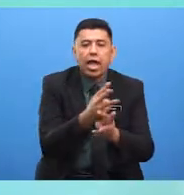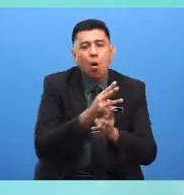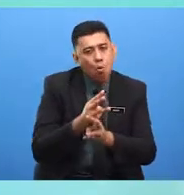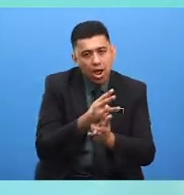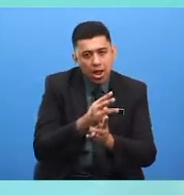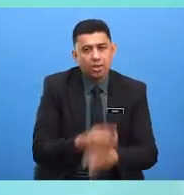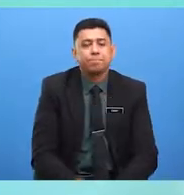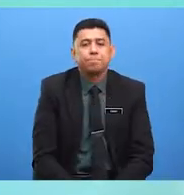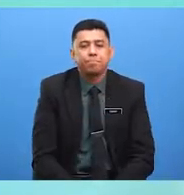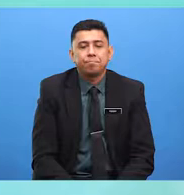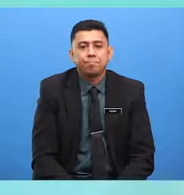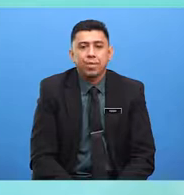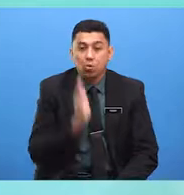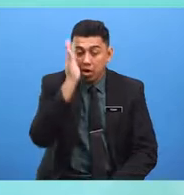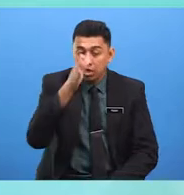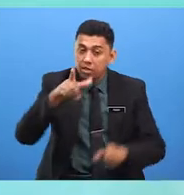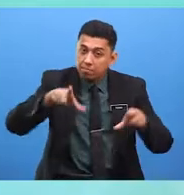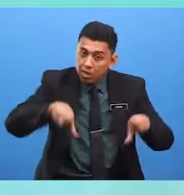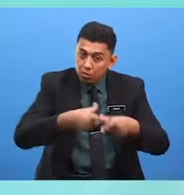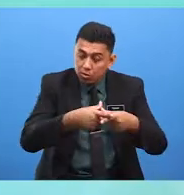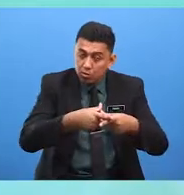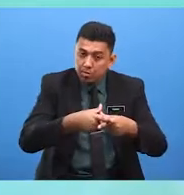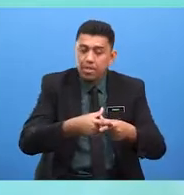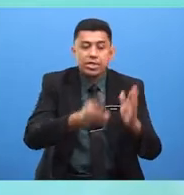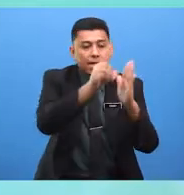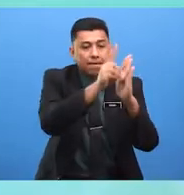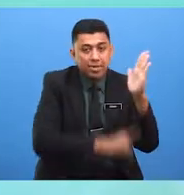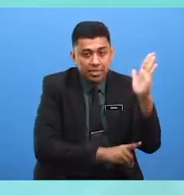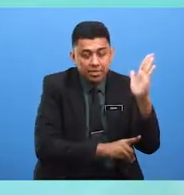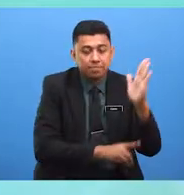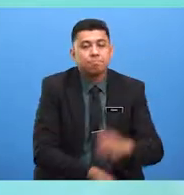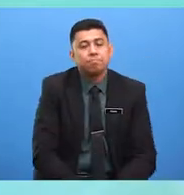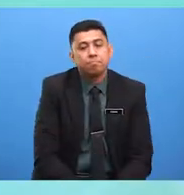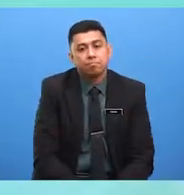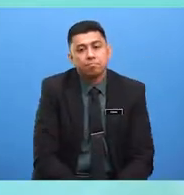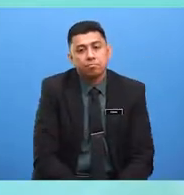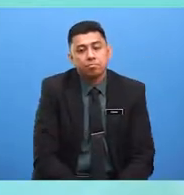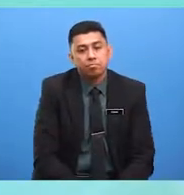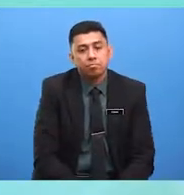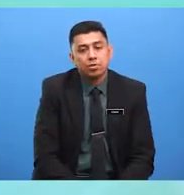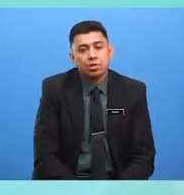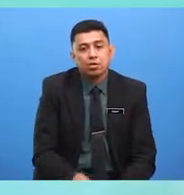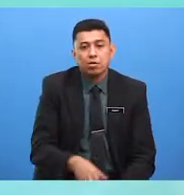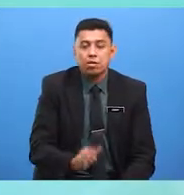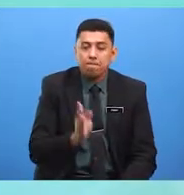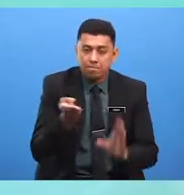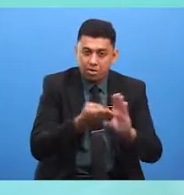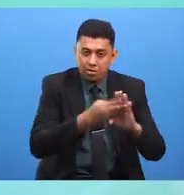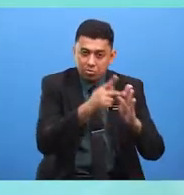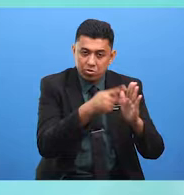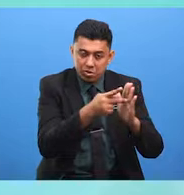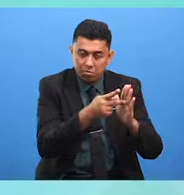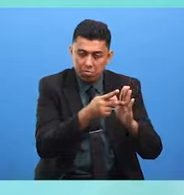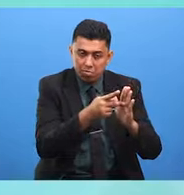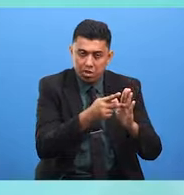keadaan sebaliknya akan berlaku semakin kemelesetan semasa kembali setan dan pusat akan menurunkan